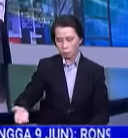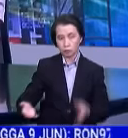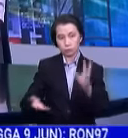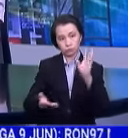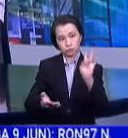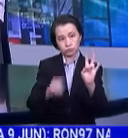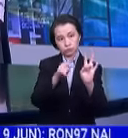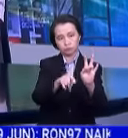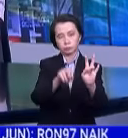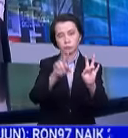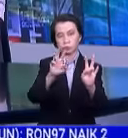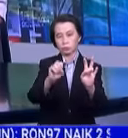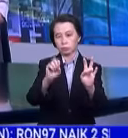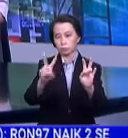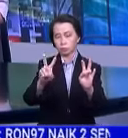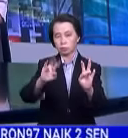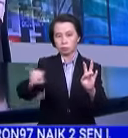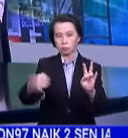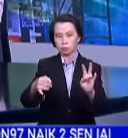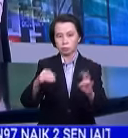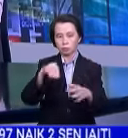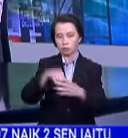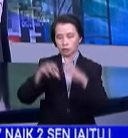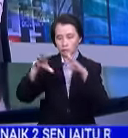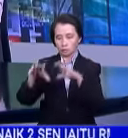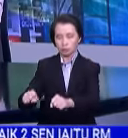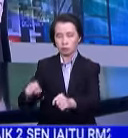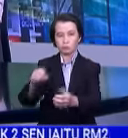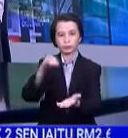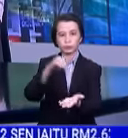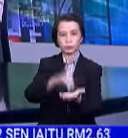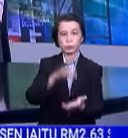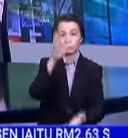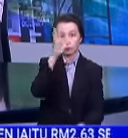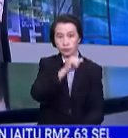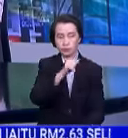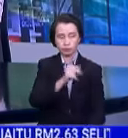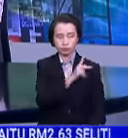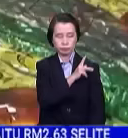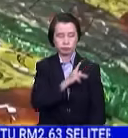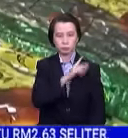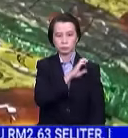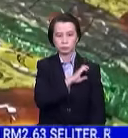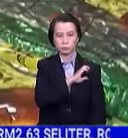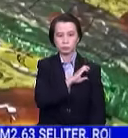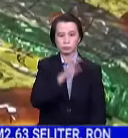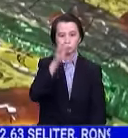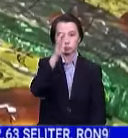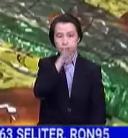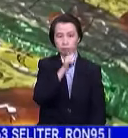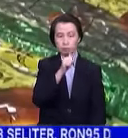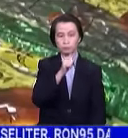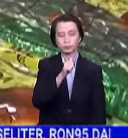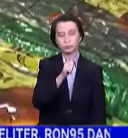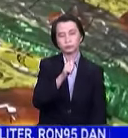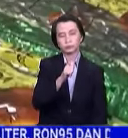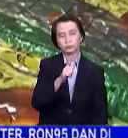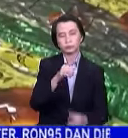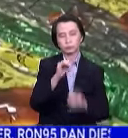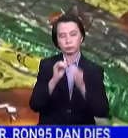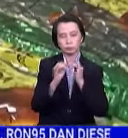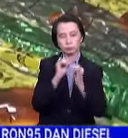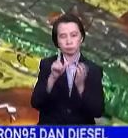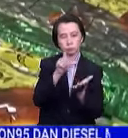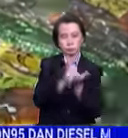juta ringgit dalam serbuan di Pantai Klebang, Melaka. Ketua Polis Melaka, Dato' Abdul Majid Muhammad Ali dalam